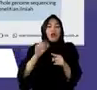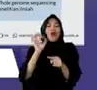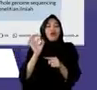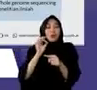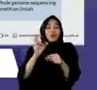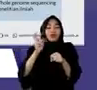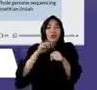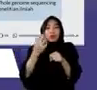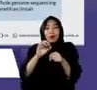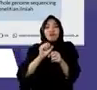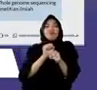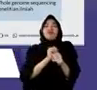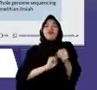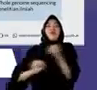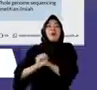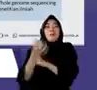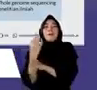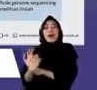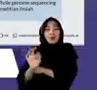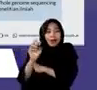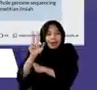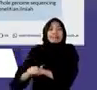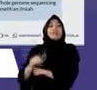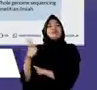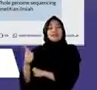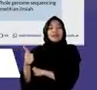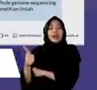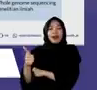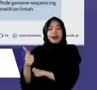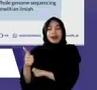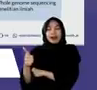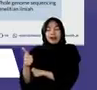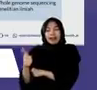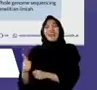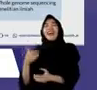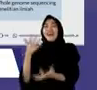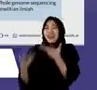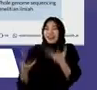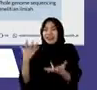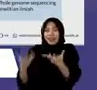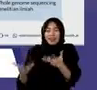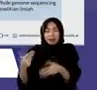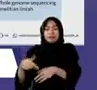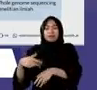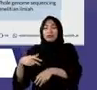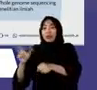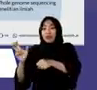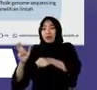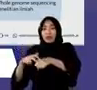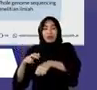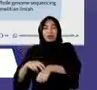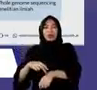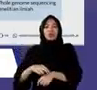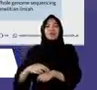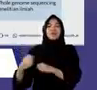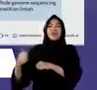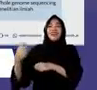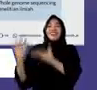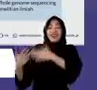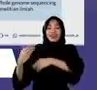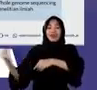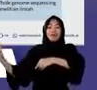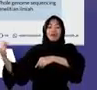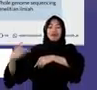besar. Sebagian besar mutasi virus tidak terlalu besar berpengaruh pada kemampuan virus untuk menyebabkan infeksi